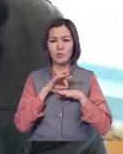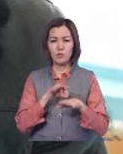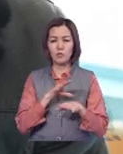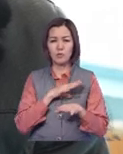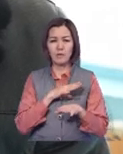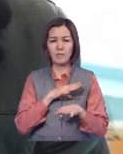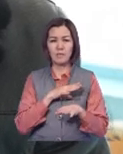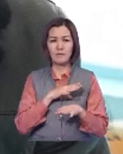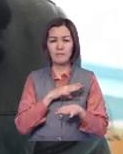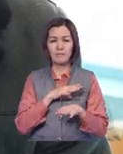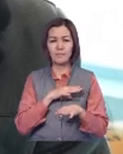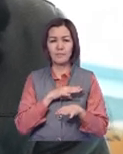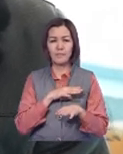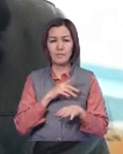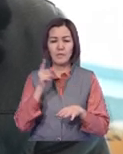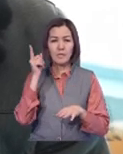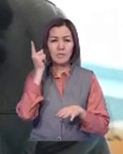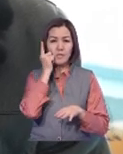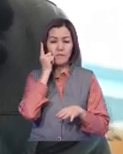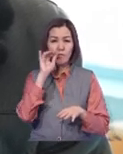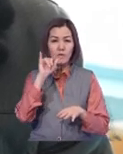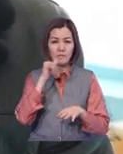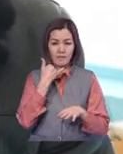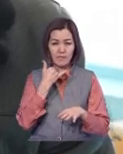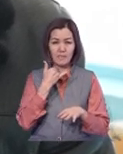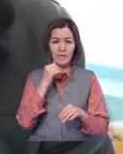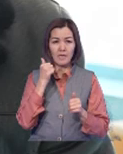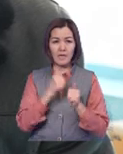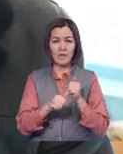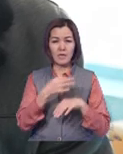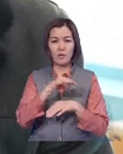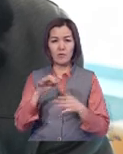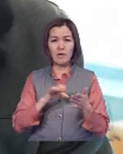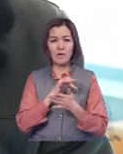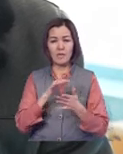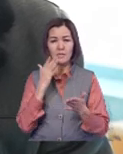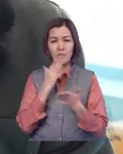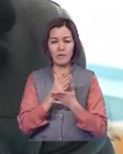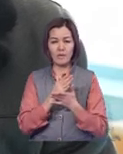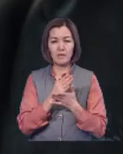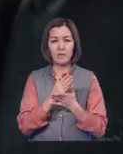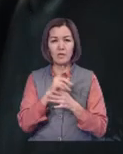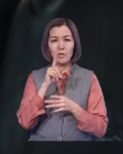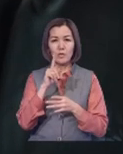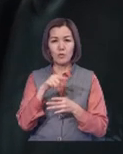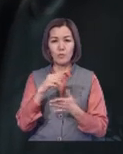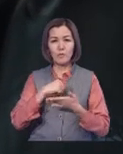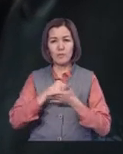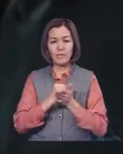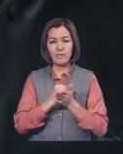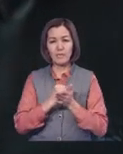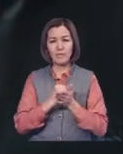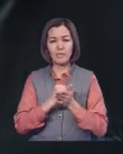Бар колл-центрін білеміз, телефонға звондасын, әр ауданда, әр қалада телефон бекітілген колл-центр. Сол бойынша жұмыстар атқарып